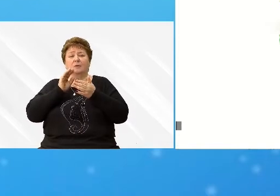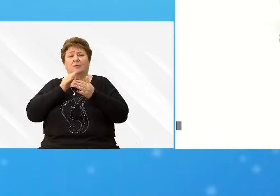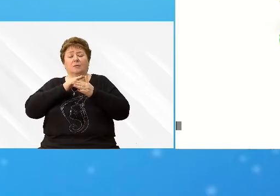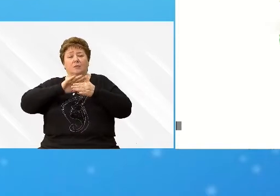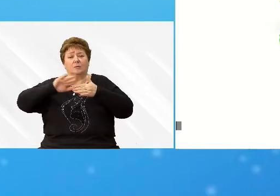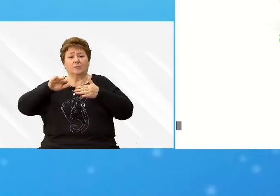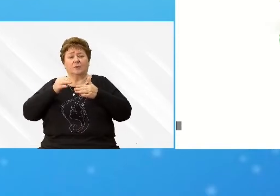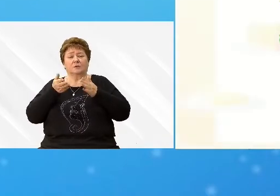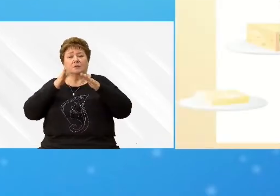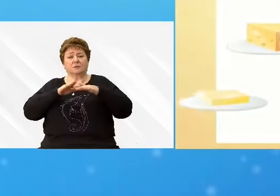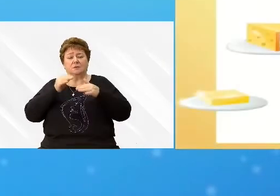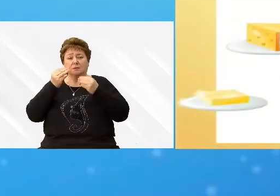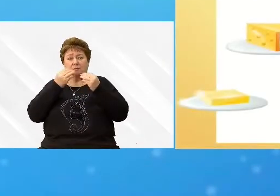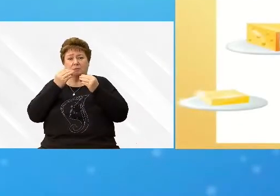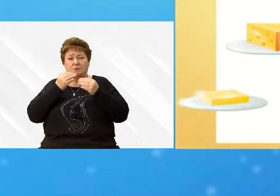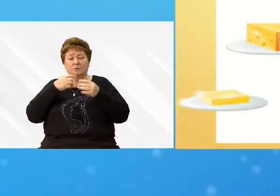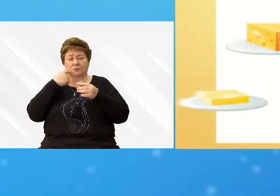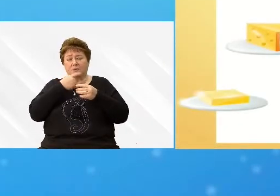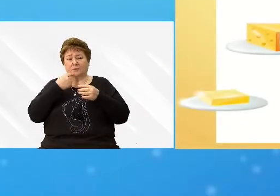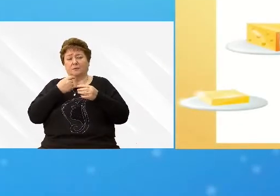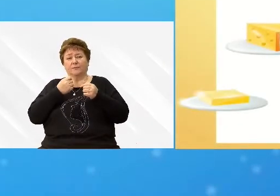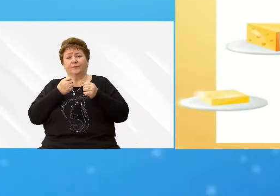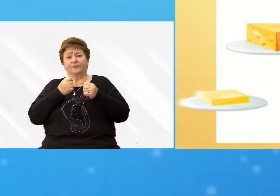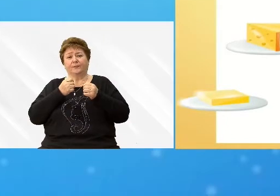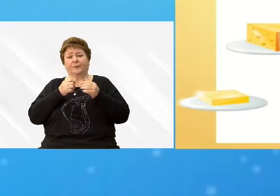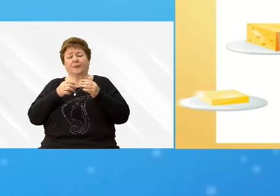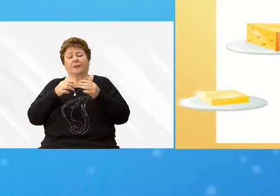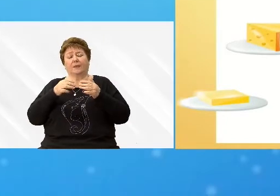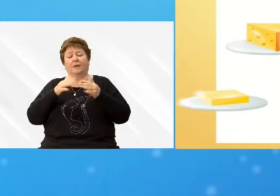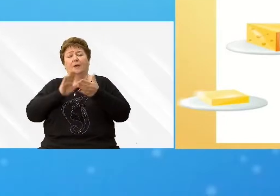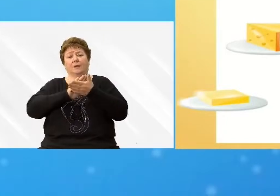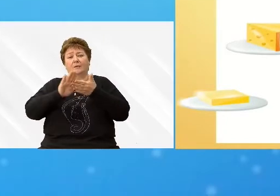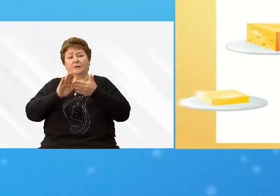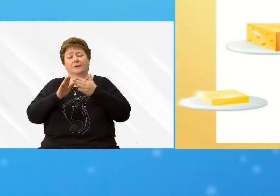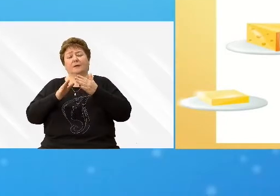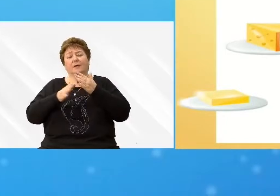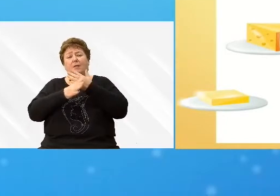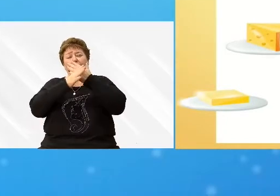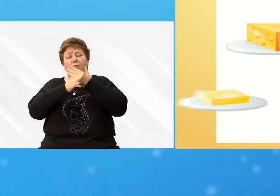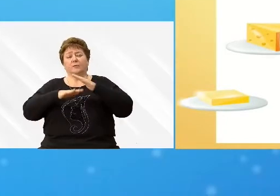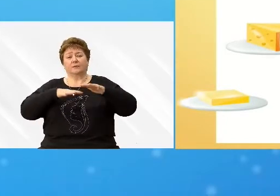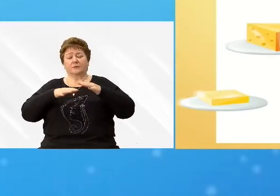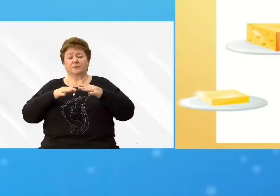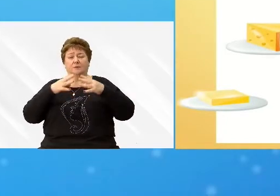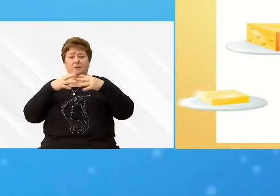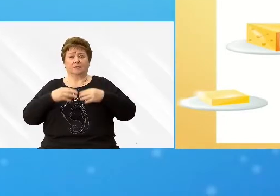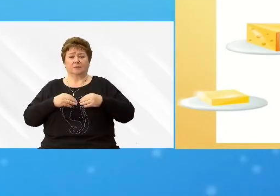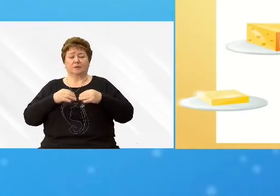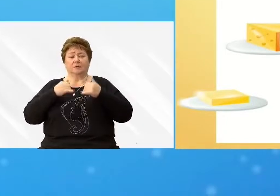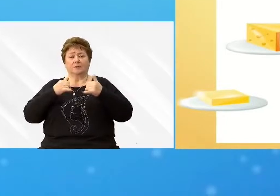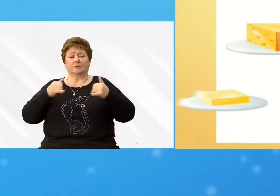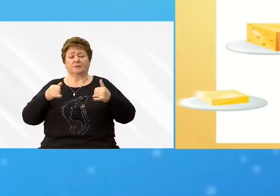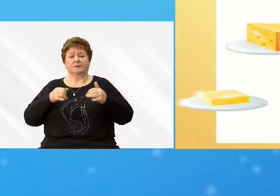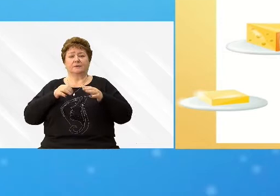пищи гигиену опорно-двигательного аппарата на его развитие